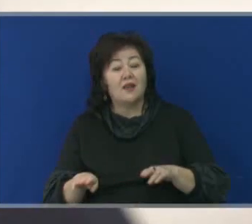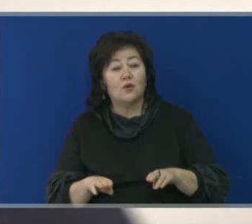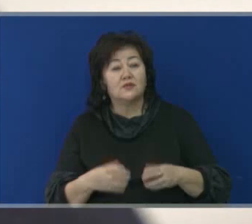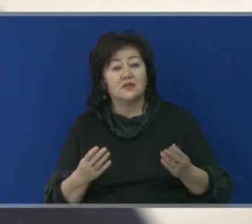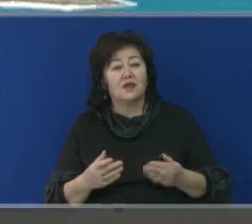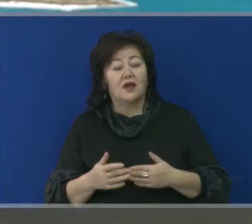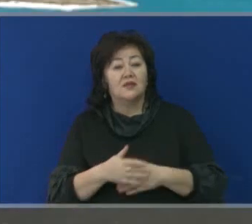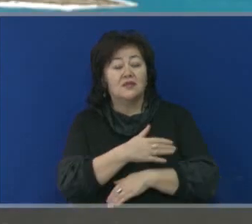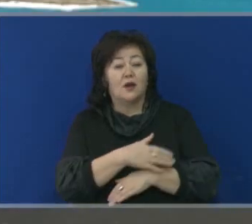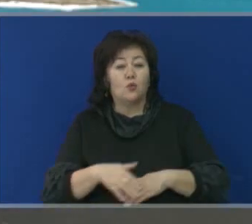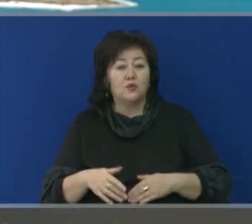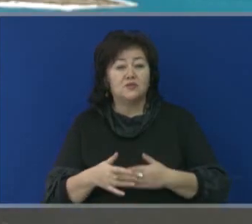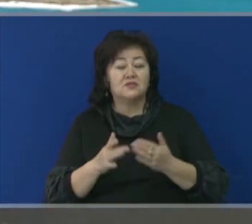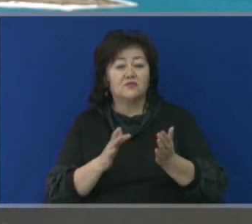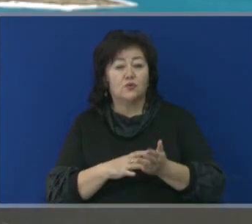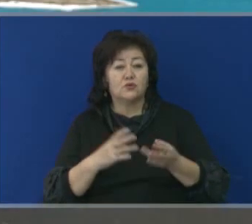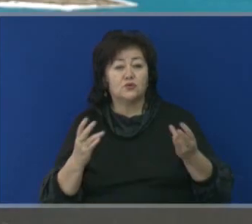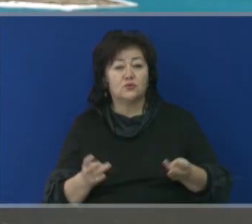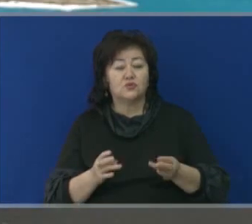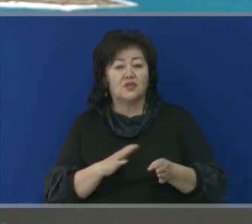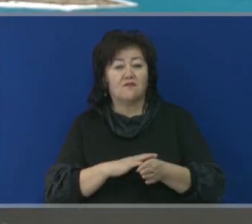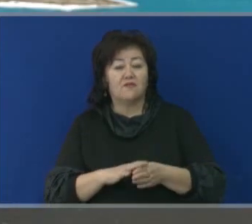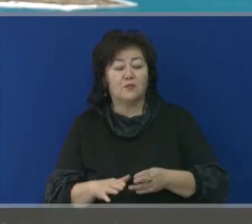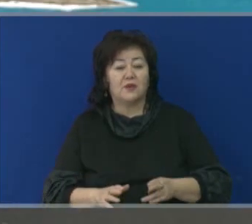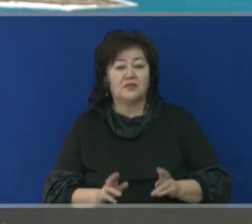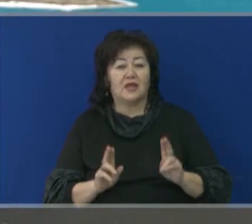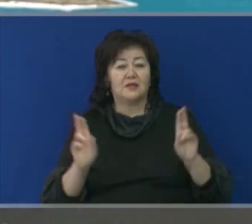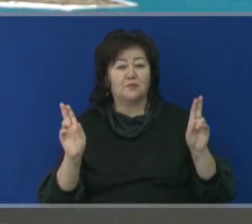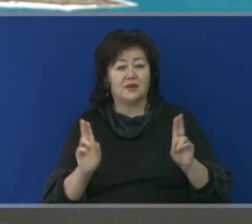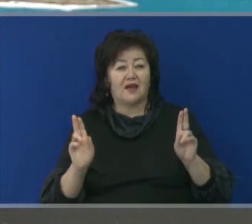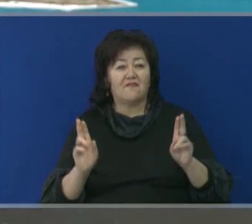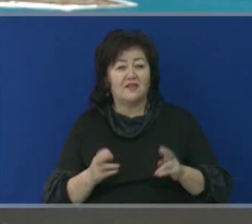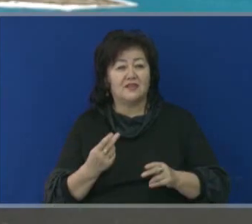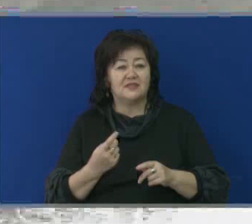и в городе, соблюдать технику безопасности и правила дорожного движения.